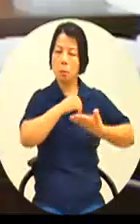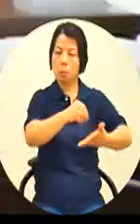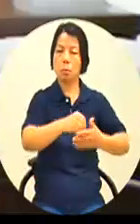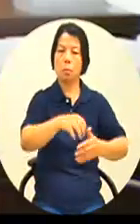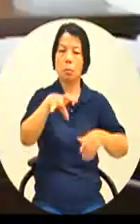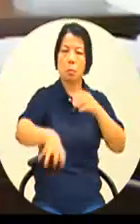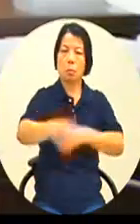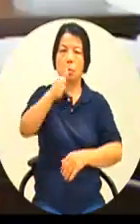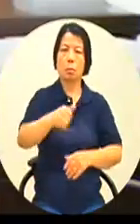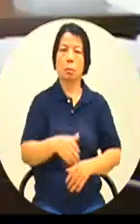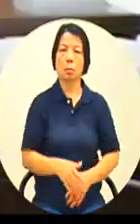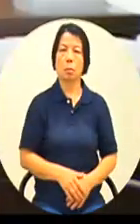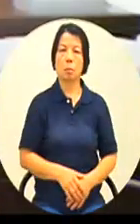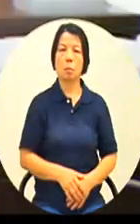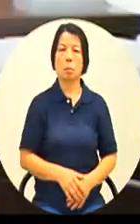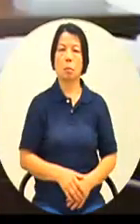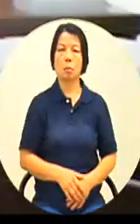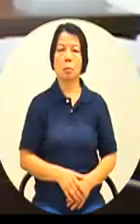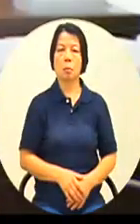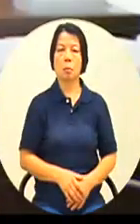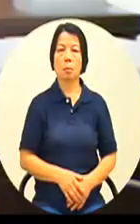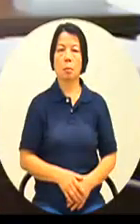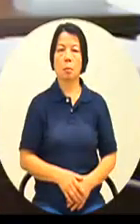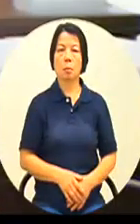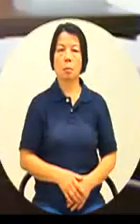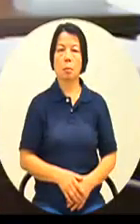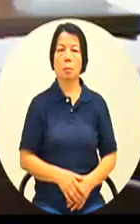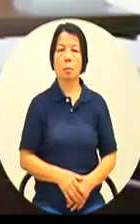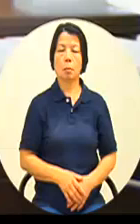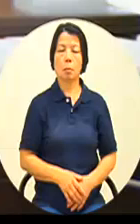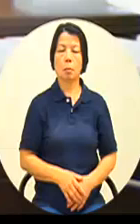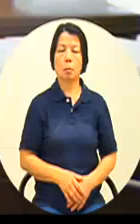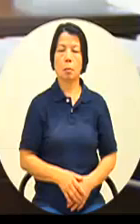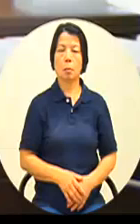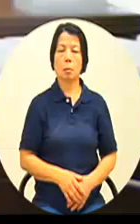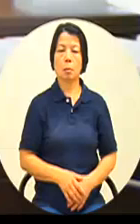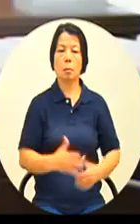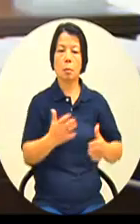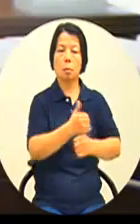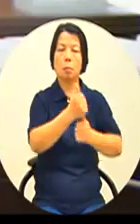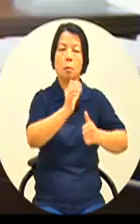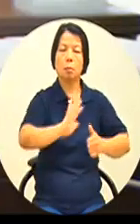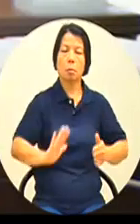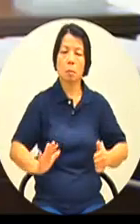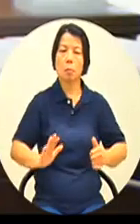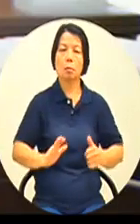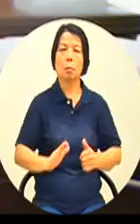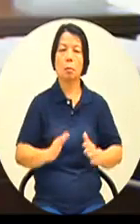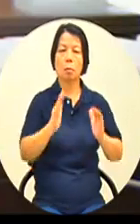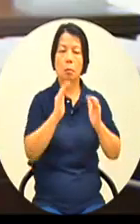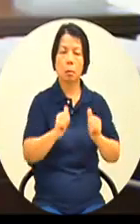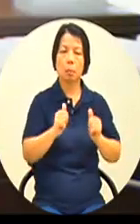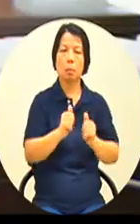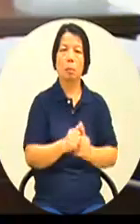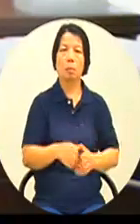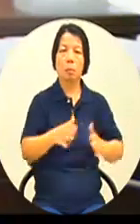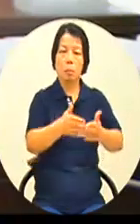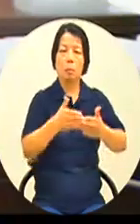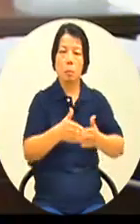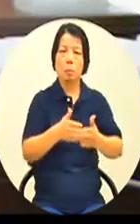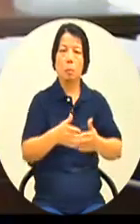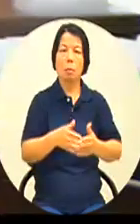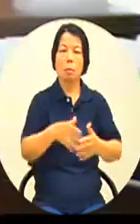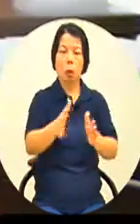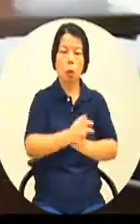长献策，就是说，你们这个生态的盛典，你出去给人里